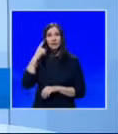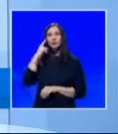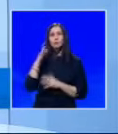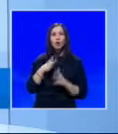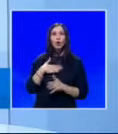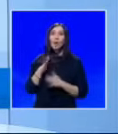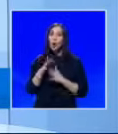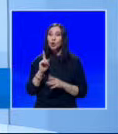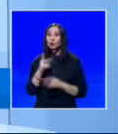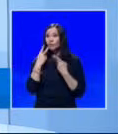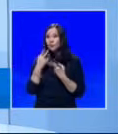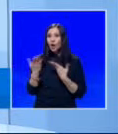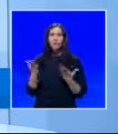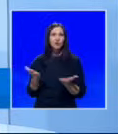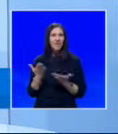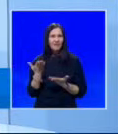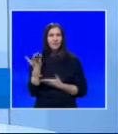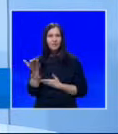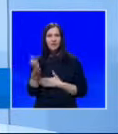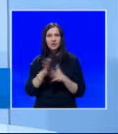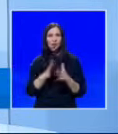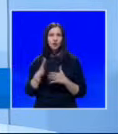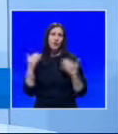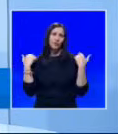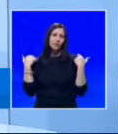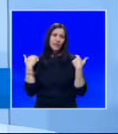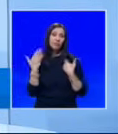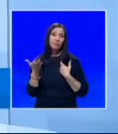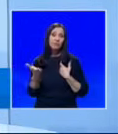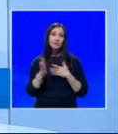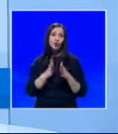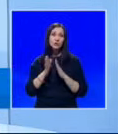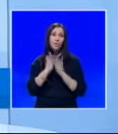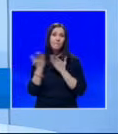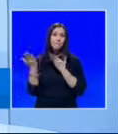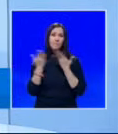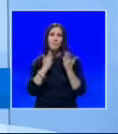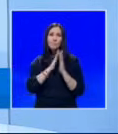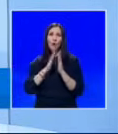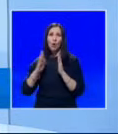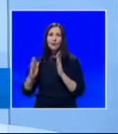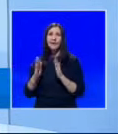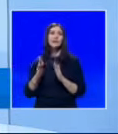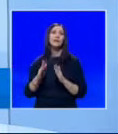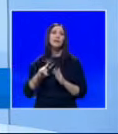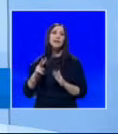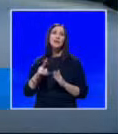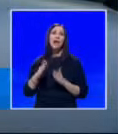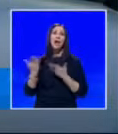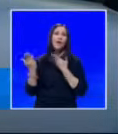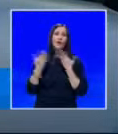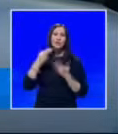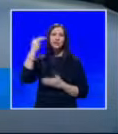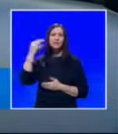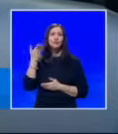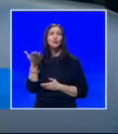хора, има хора, които виждат какво става, но тези хора са в университетите, тези хора са в библиотеките, тези хора са в книжарниците. Нали, това са